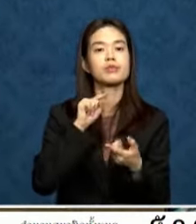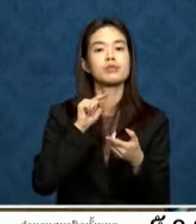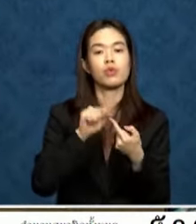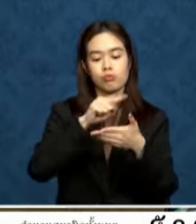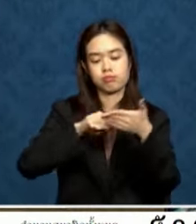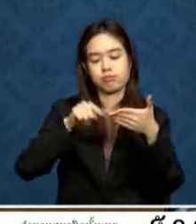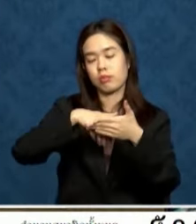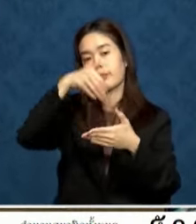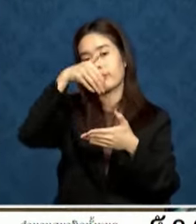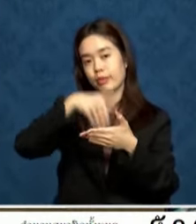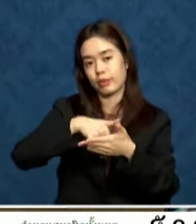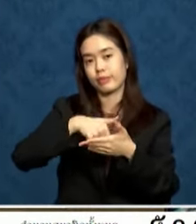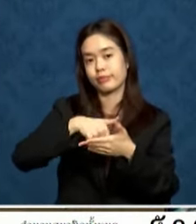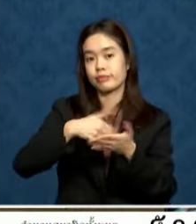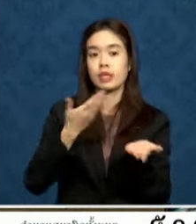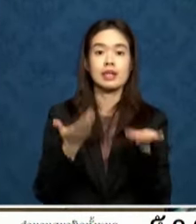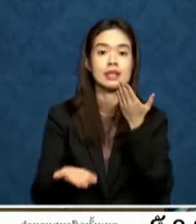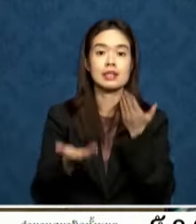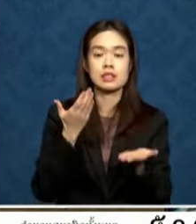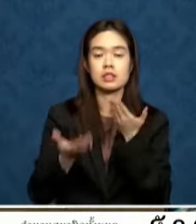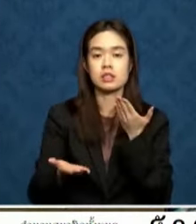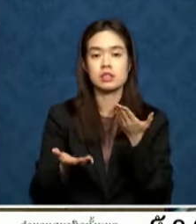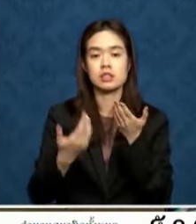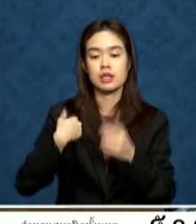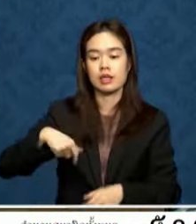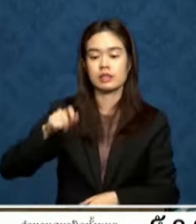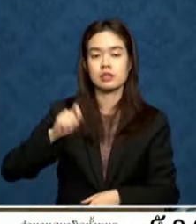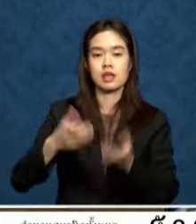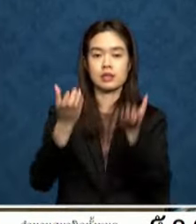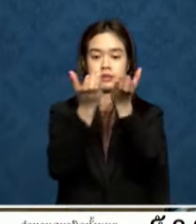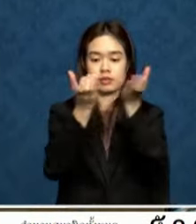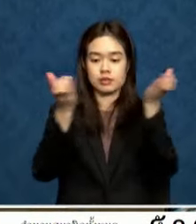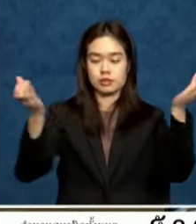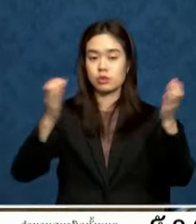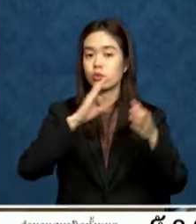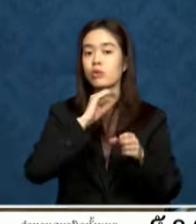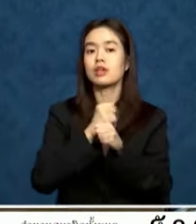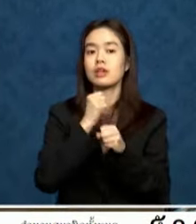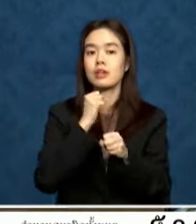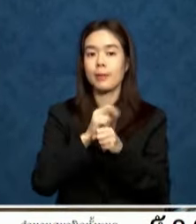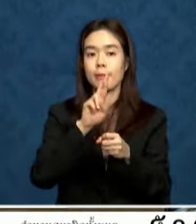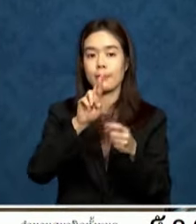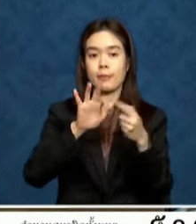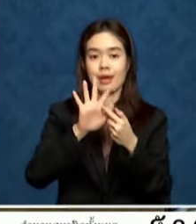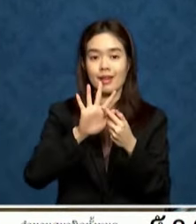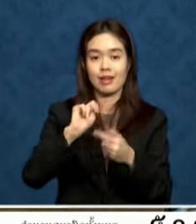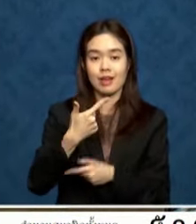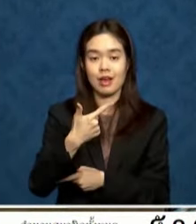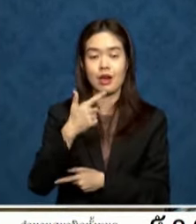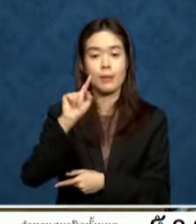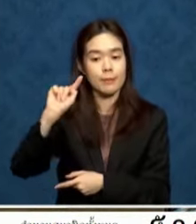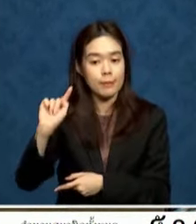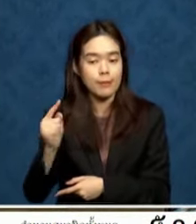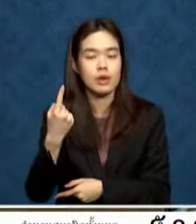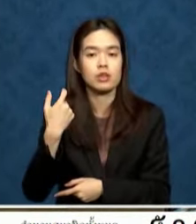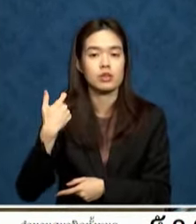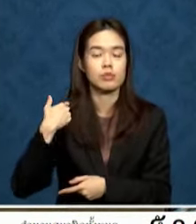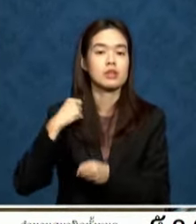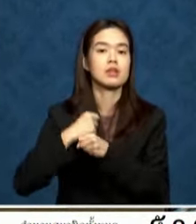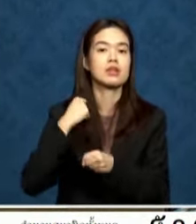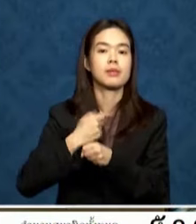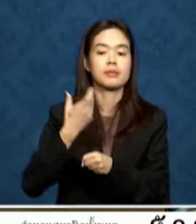ก็ดีหรือการที่ศาลรัฐธรรมนูญวินิจฉัยว่าถ้าจะร่างกันใหม่ร่างฉบับใหม่ต้องไปทำประชามติ